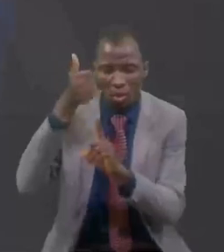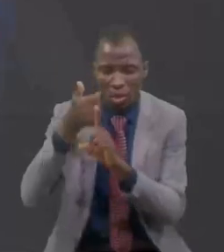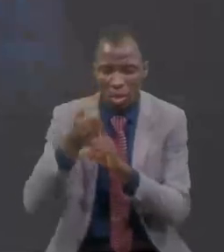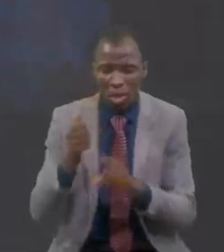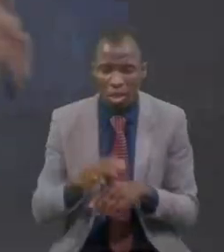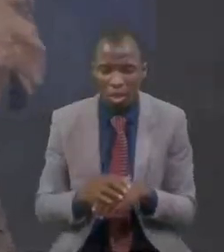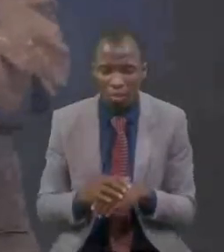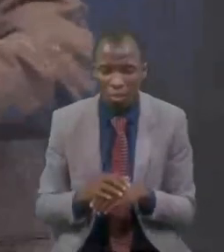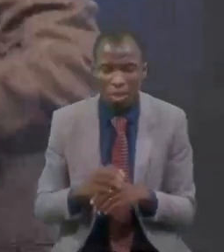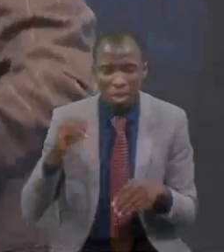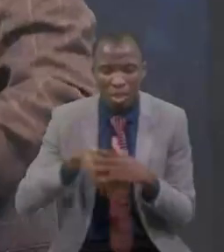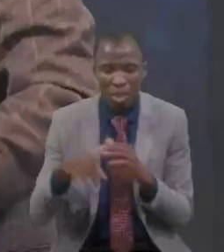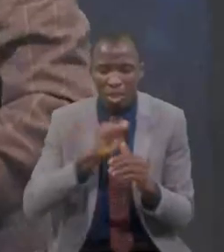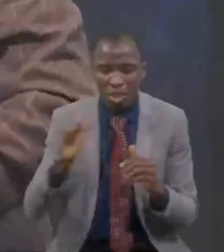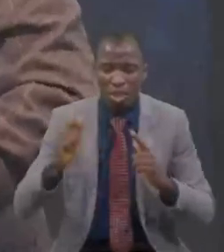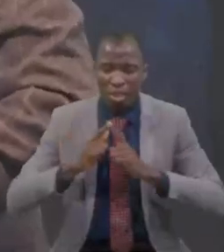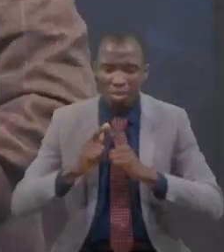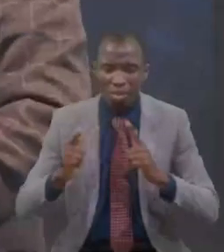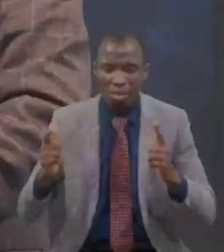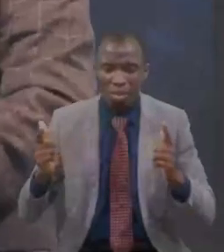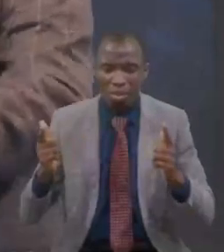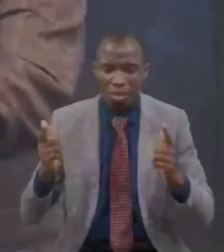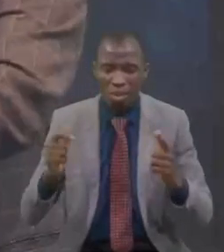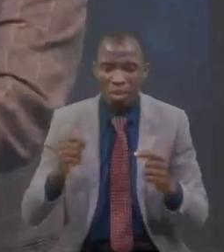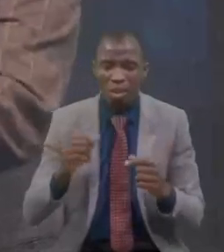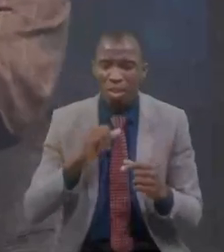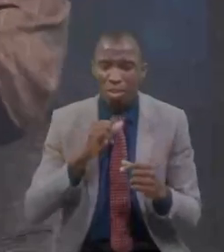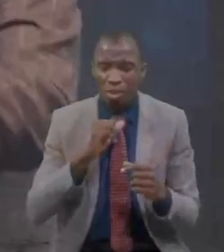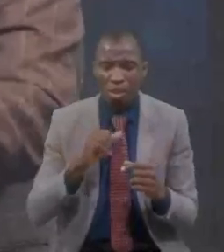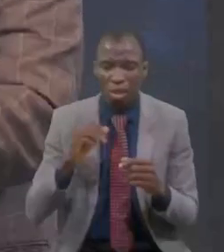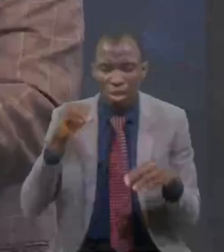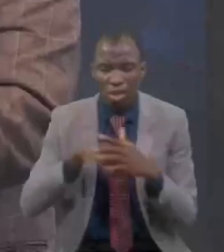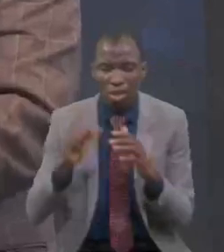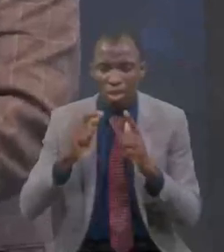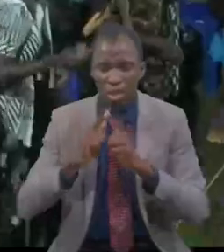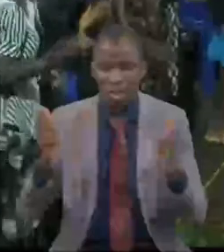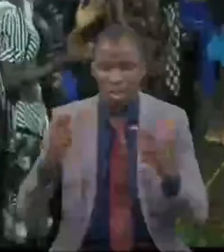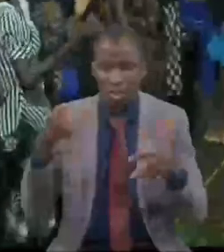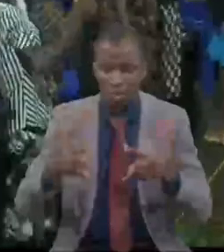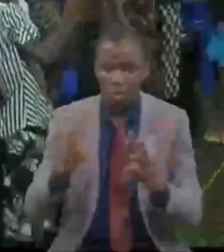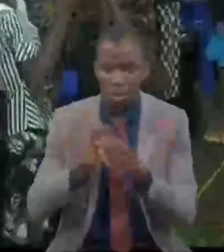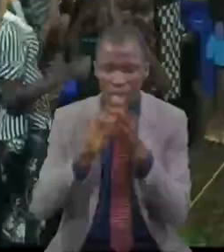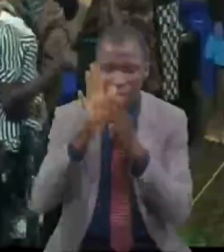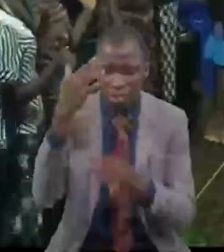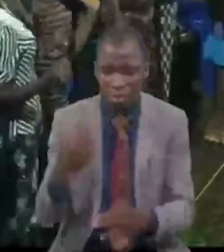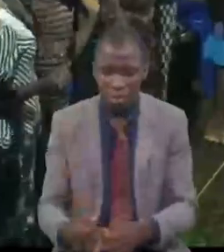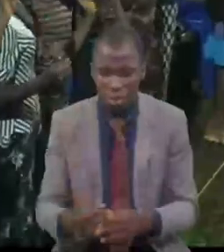manifeste-toi de façon incontestable et sans précédent au nom de